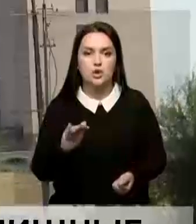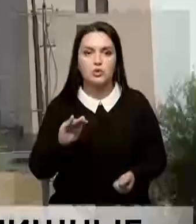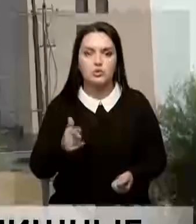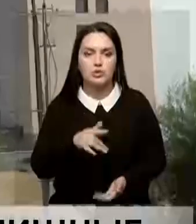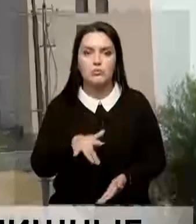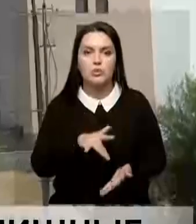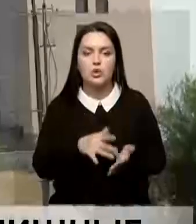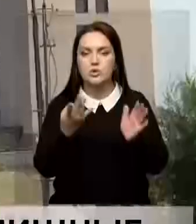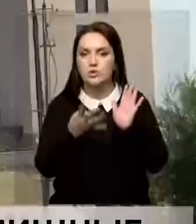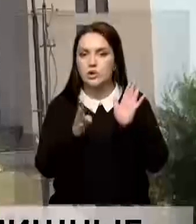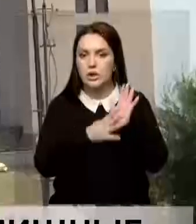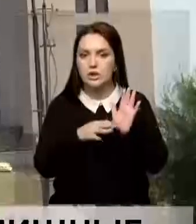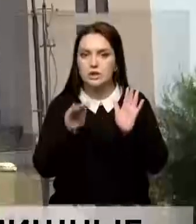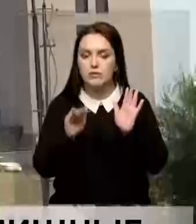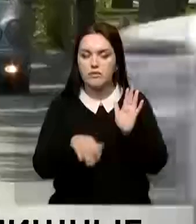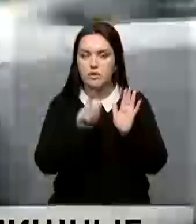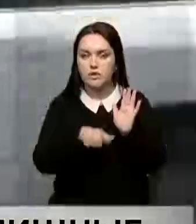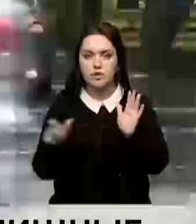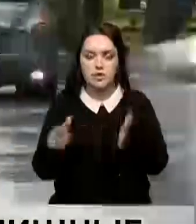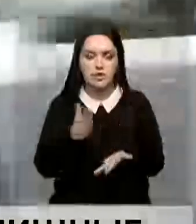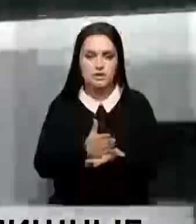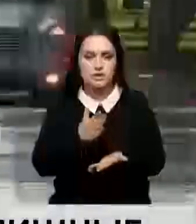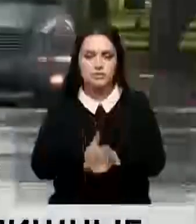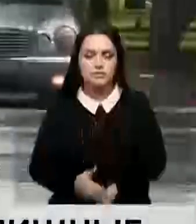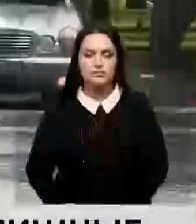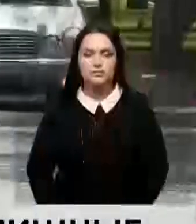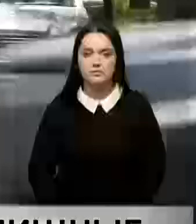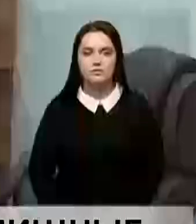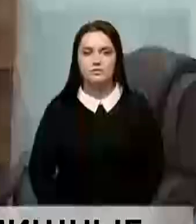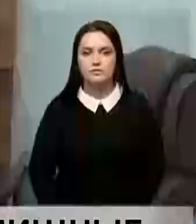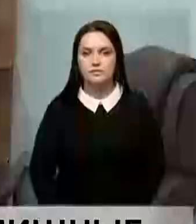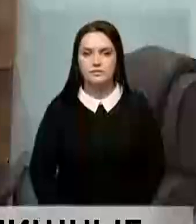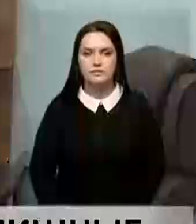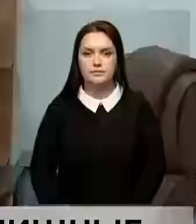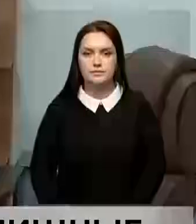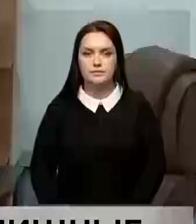получение квартир сегодня в Южном мегаполисе стоят 49 тысяч человек.